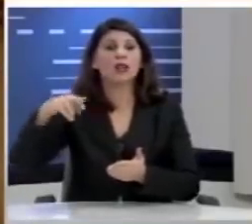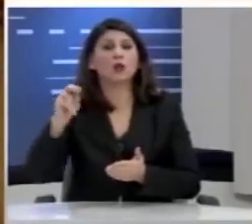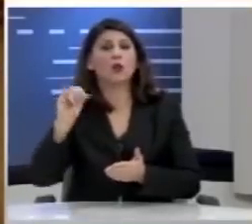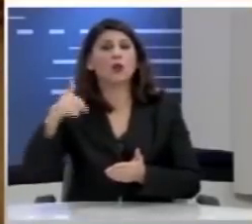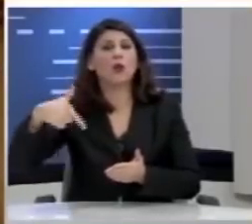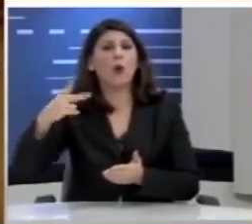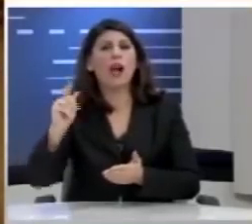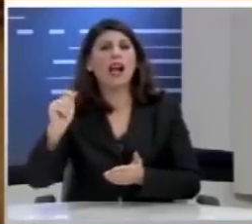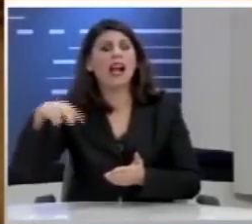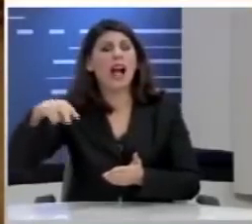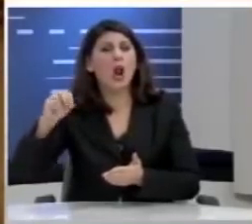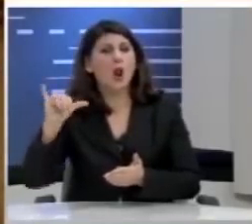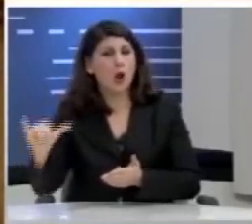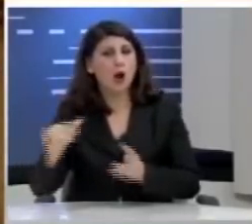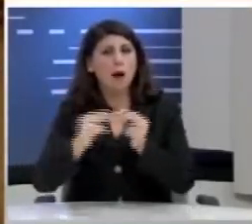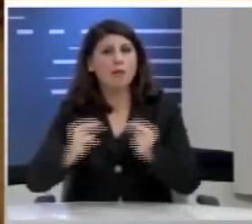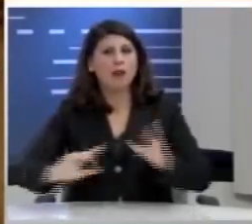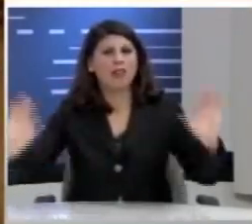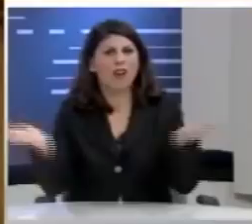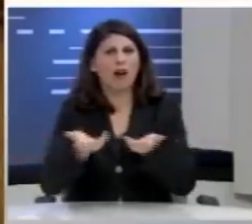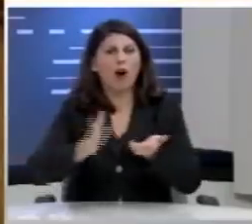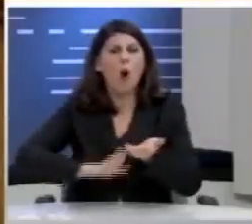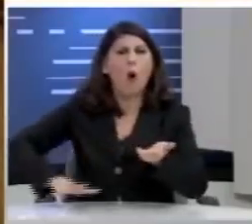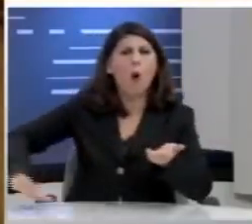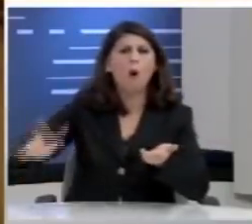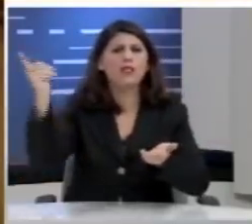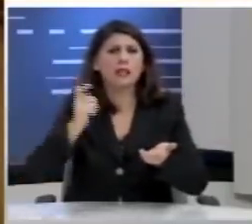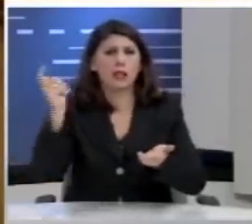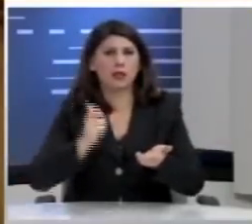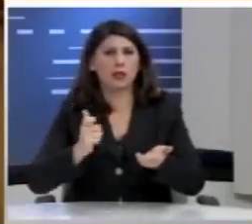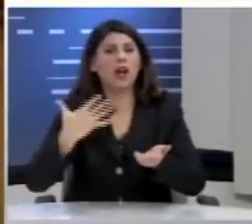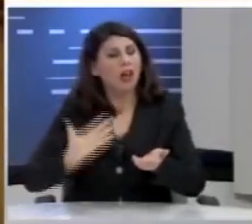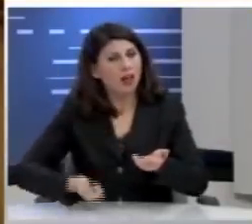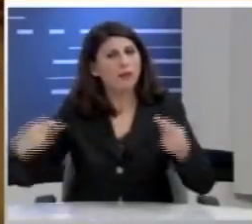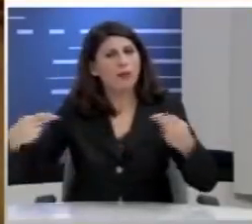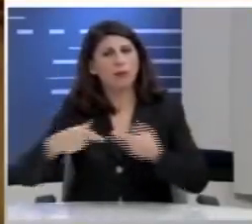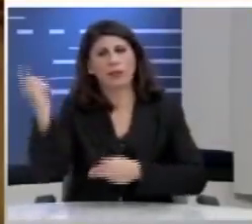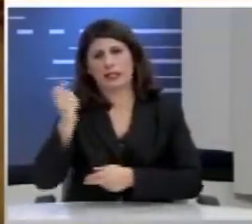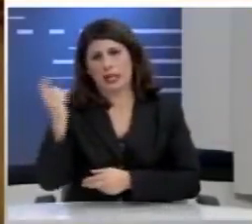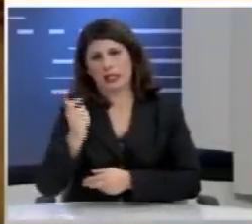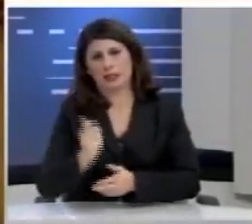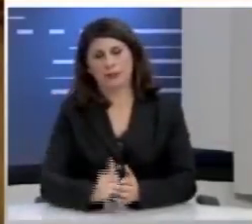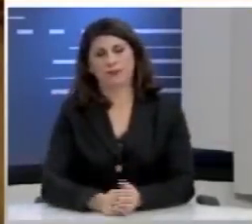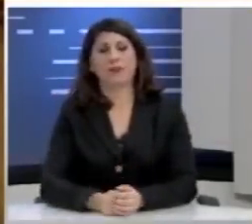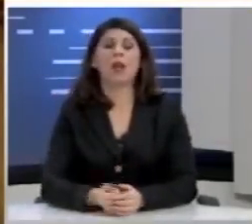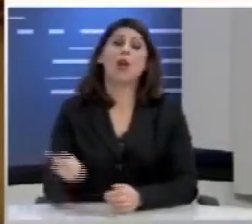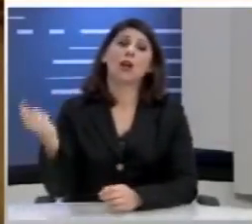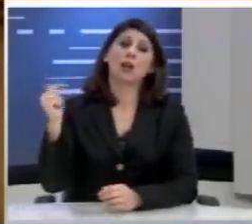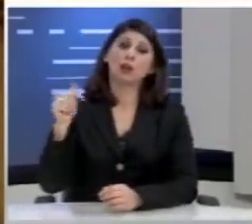σε αύξηση των ασφαλιστικών εισφορών, σε δραστικές περικοπές της συντάξης.